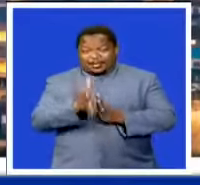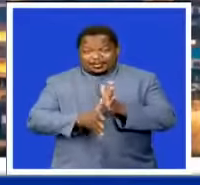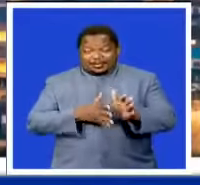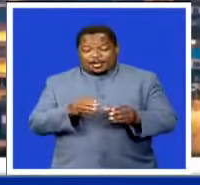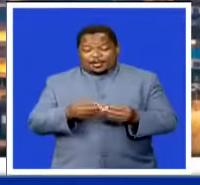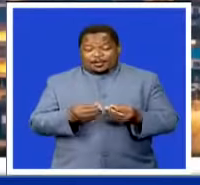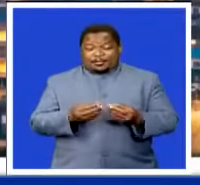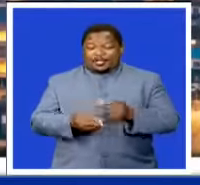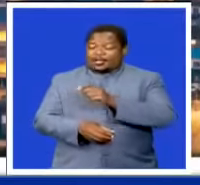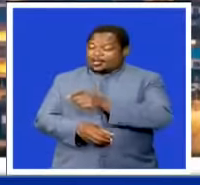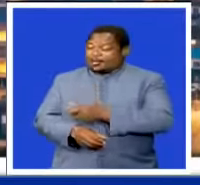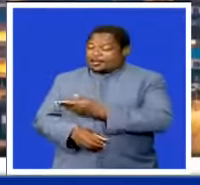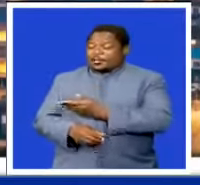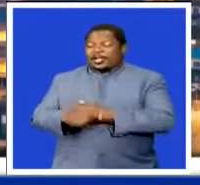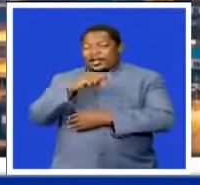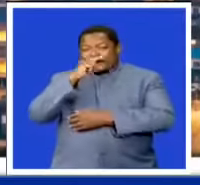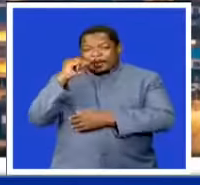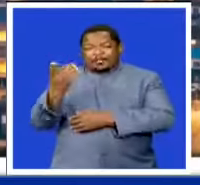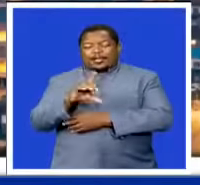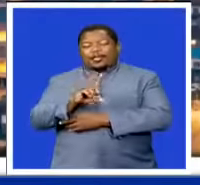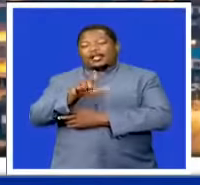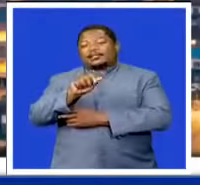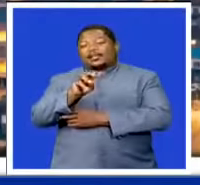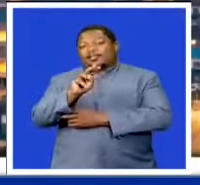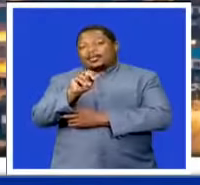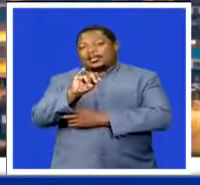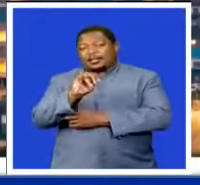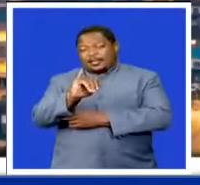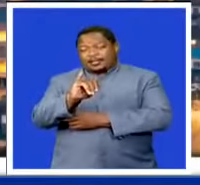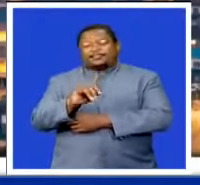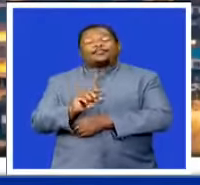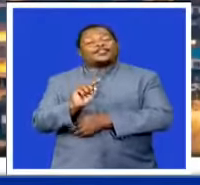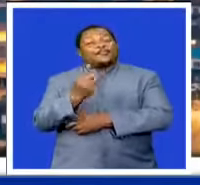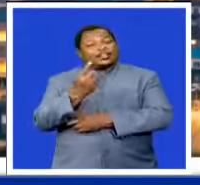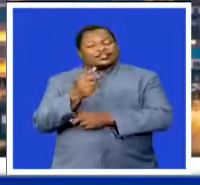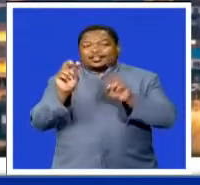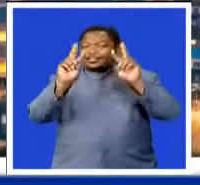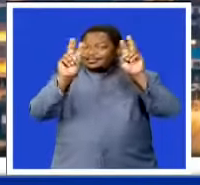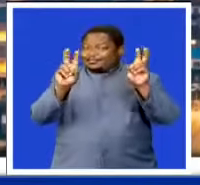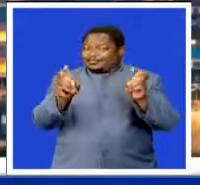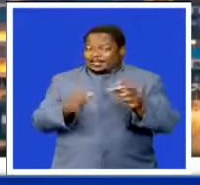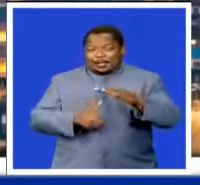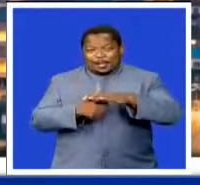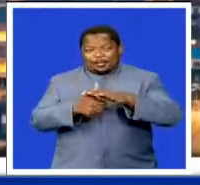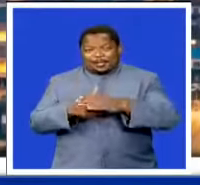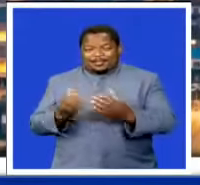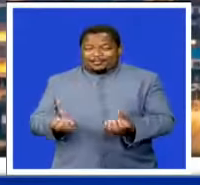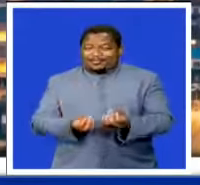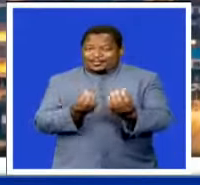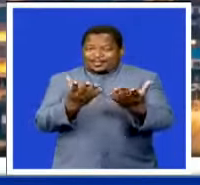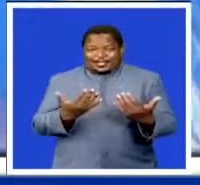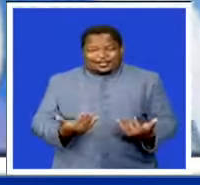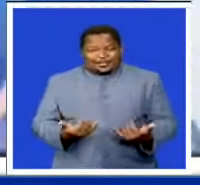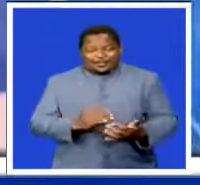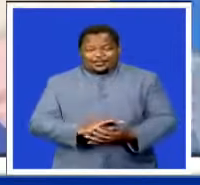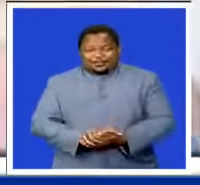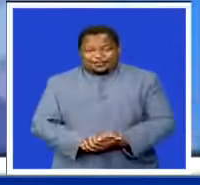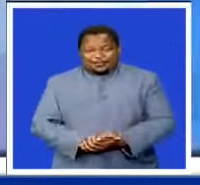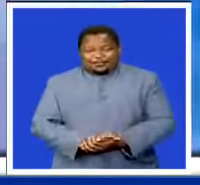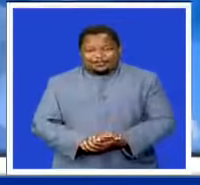Dlamini nginambongwa Dube singangeni kuto asibuke nathi lethamba embili lomuhla.